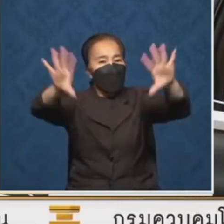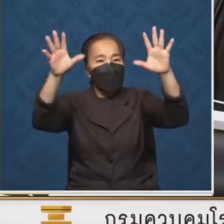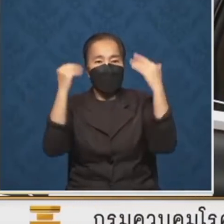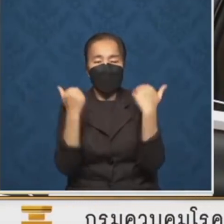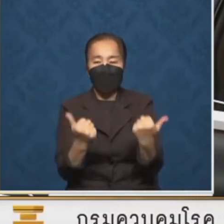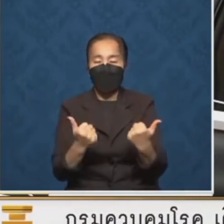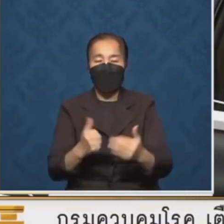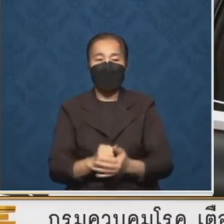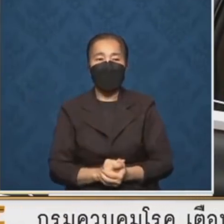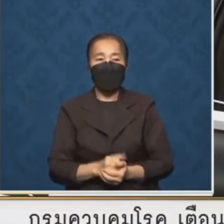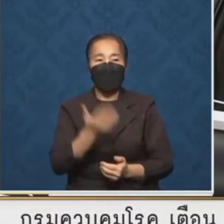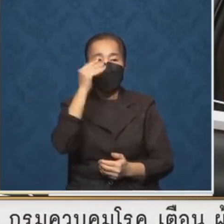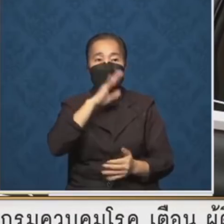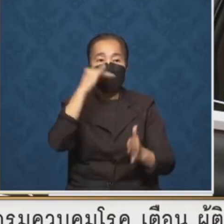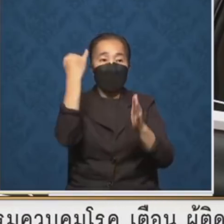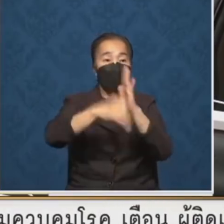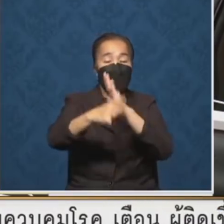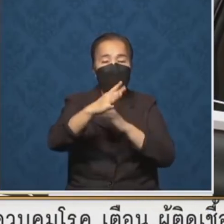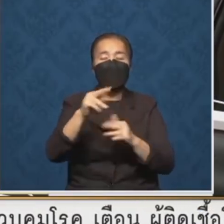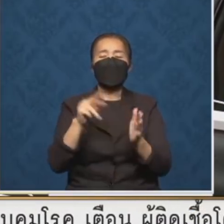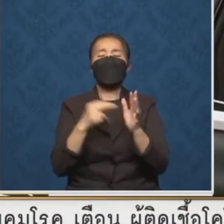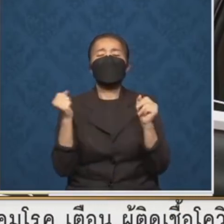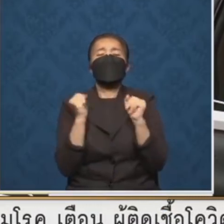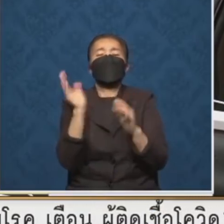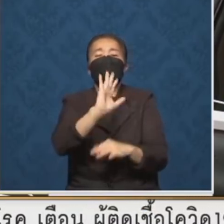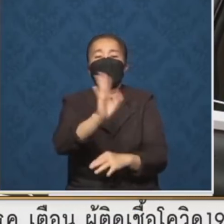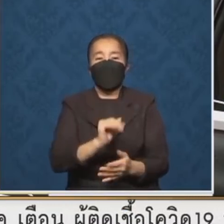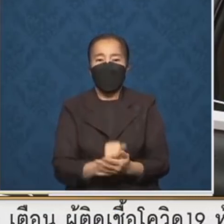ครับถ้าไม่ผิดแล้วจะกลัวอะไรครับ